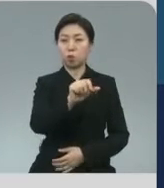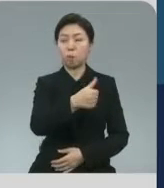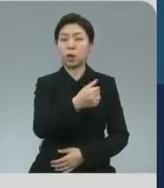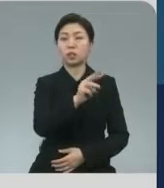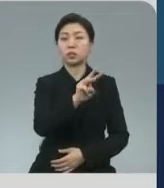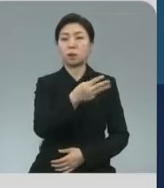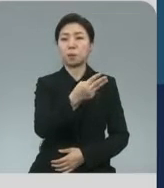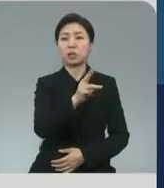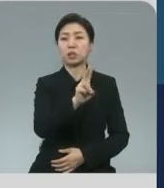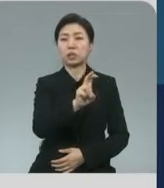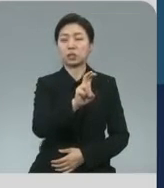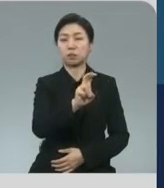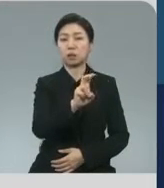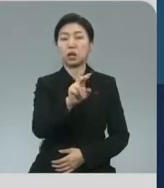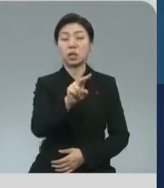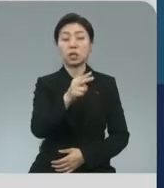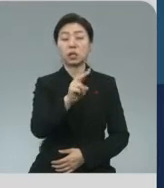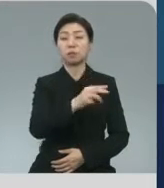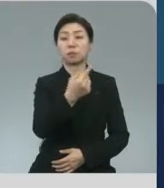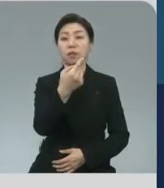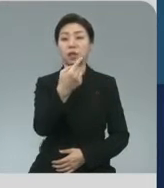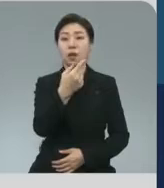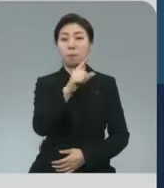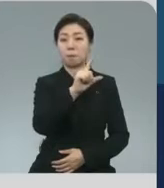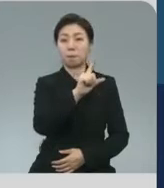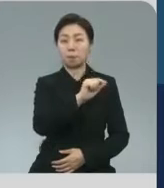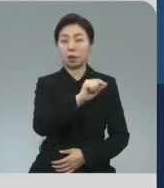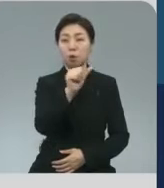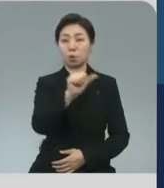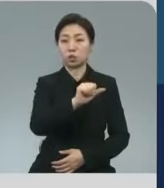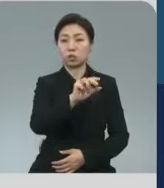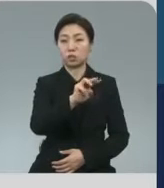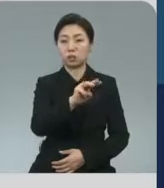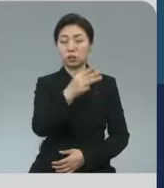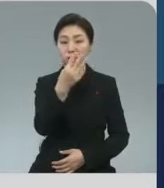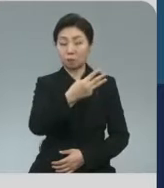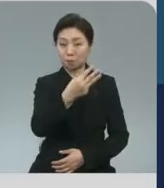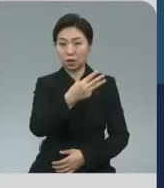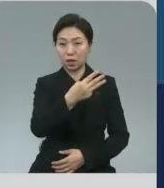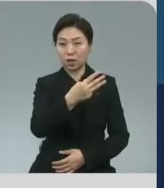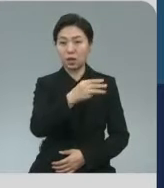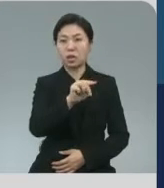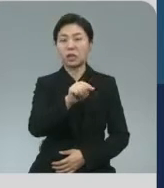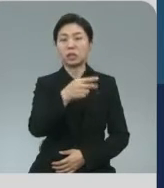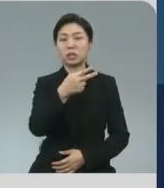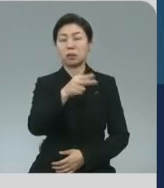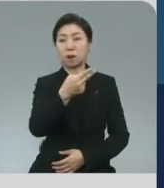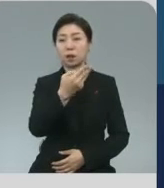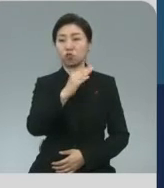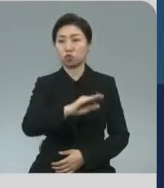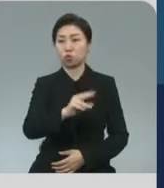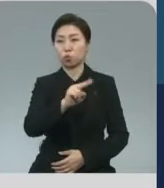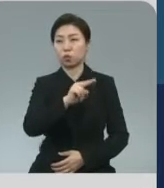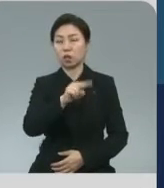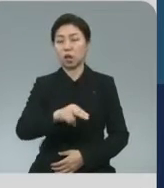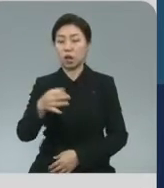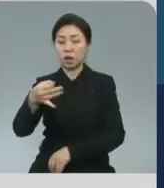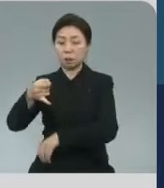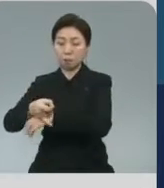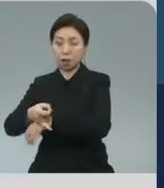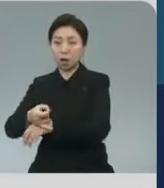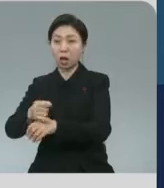准，韩国收入上游 10% 的收入占整体收入的 46.5%，人均收入